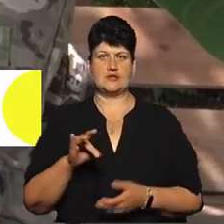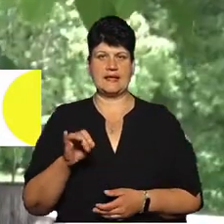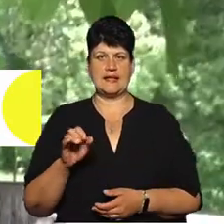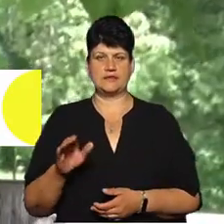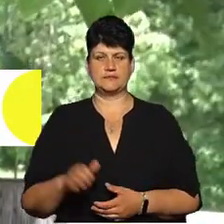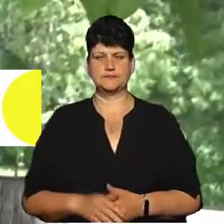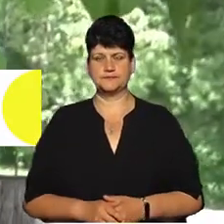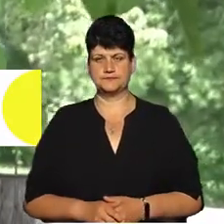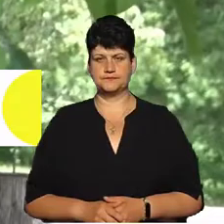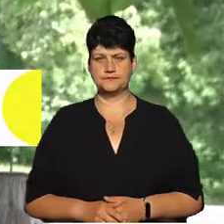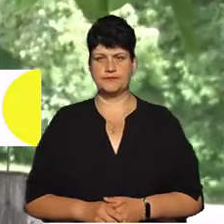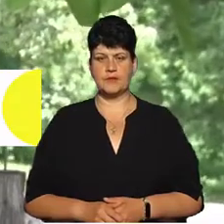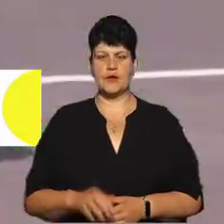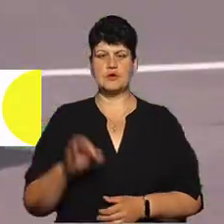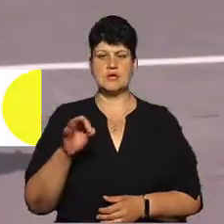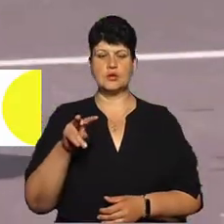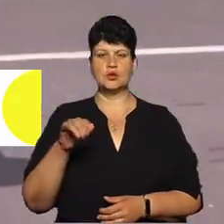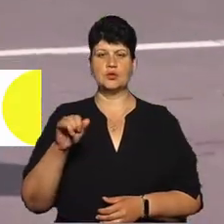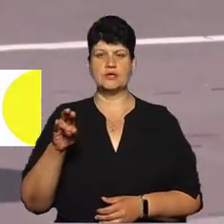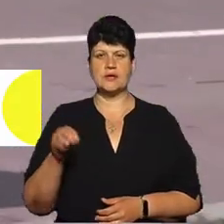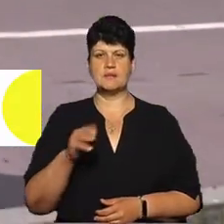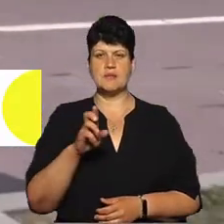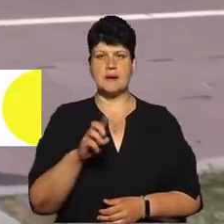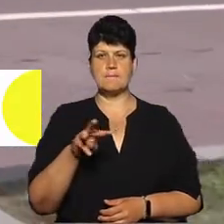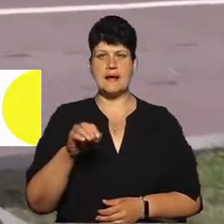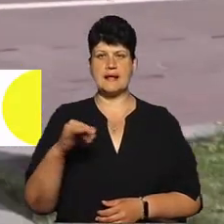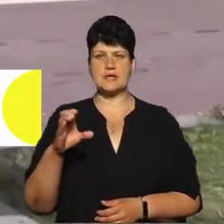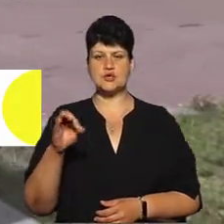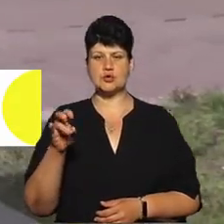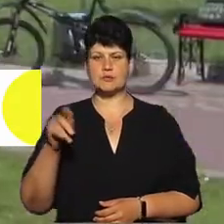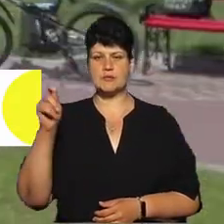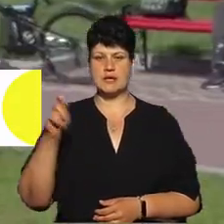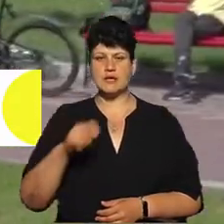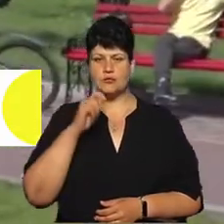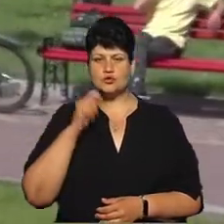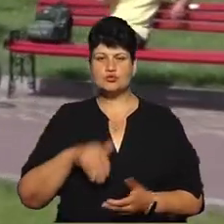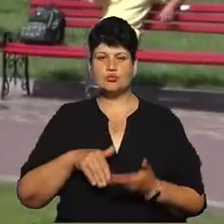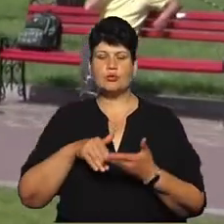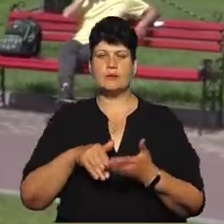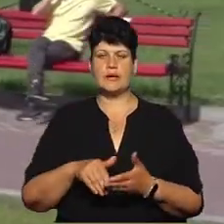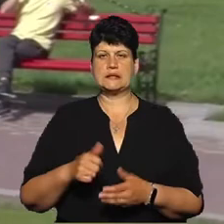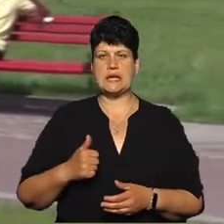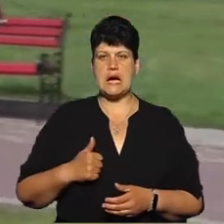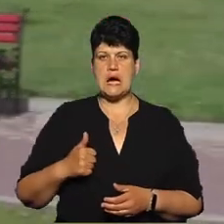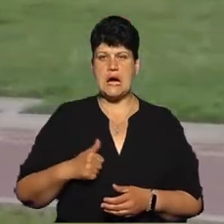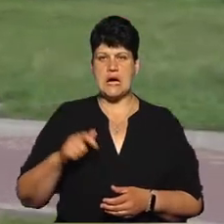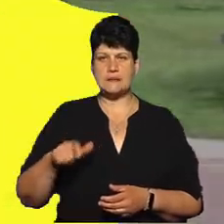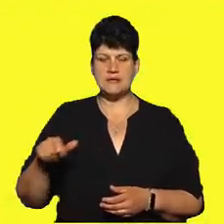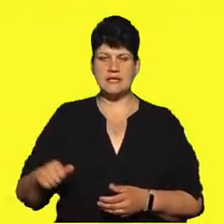Оксана Луїтінг і Брайан Мейсон приїхали до України, щоб допомагати армії та переселенцям.